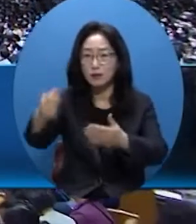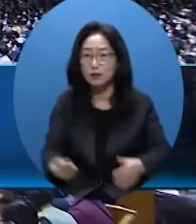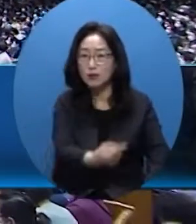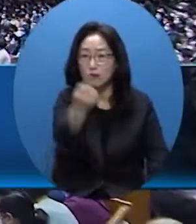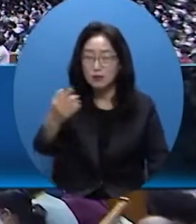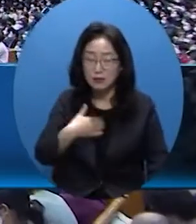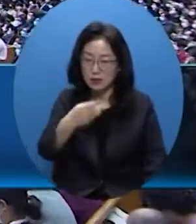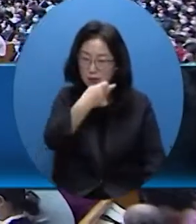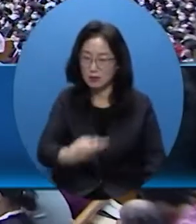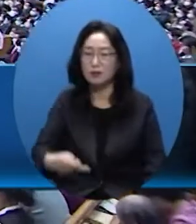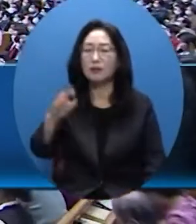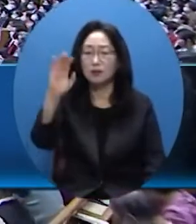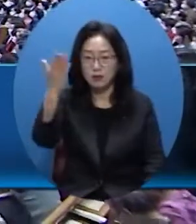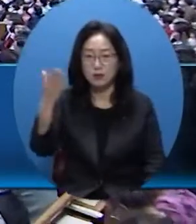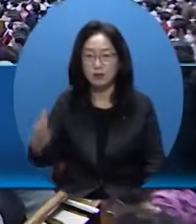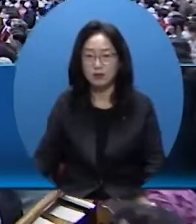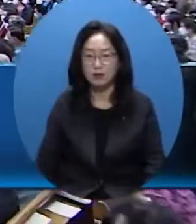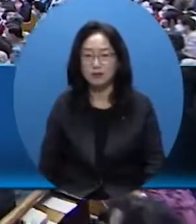제자가 되리라